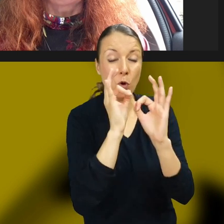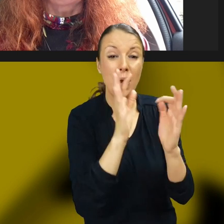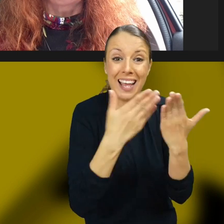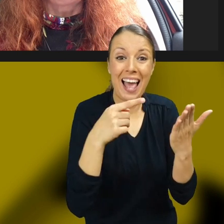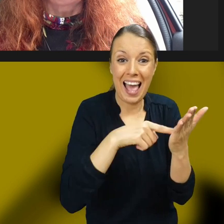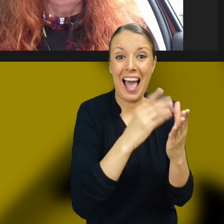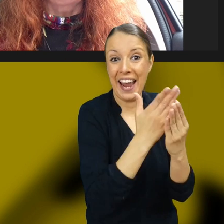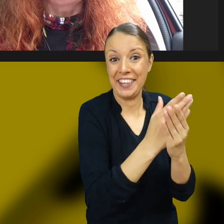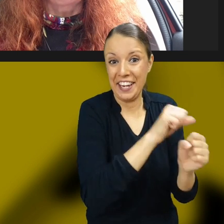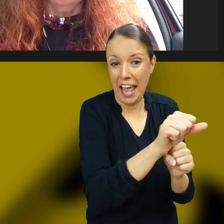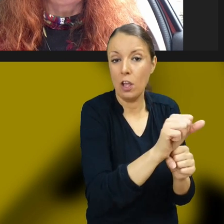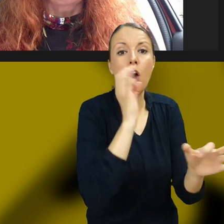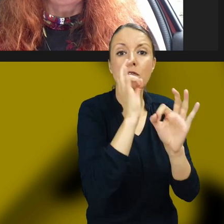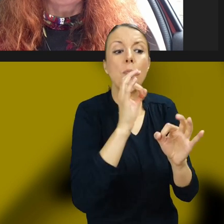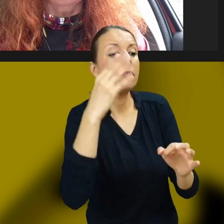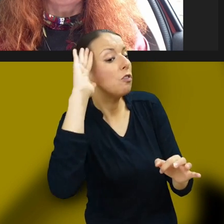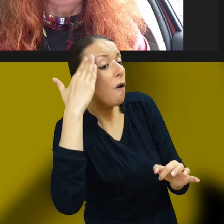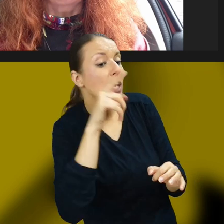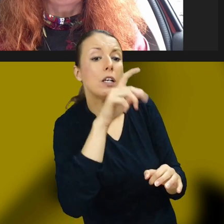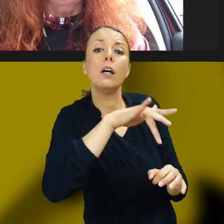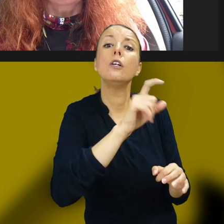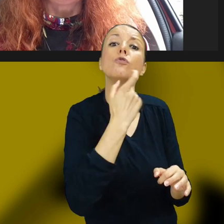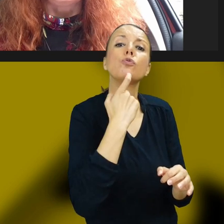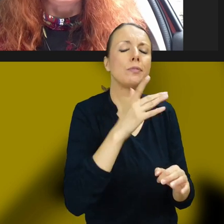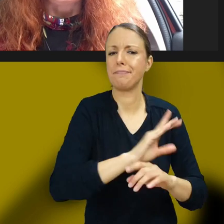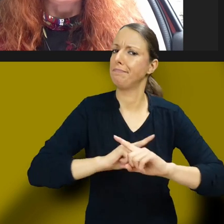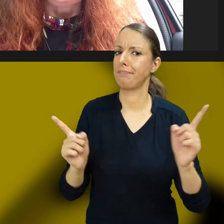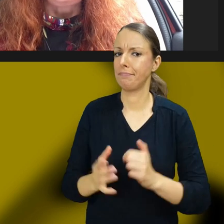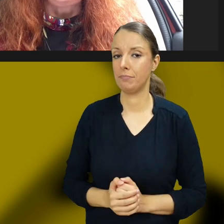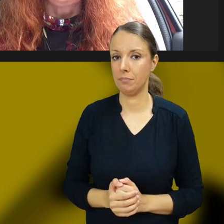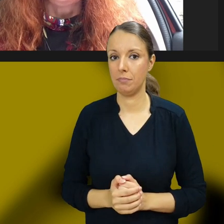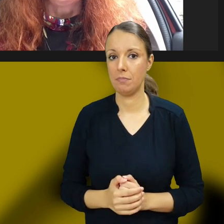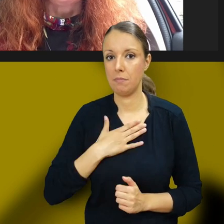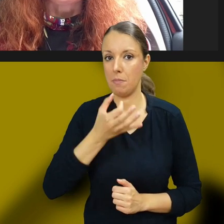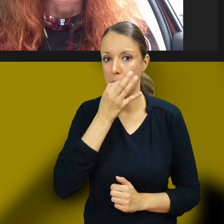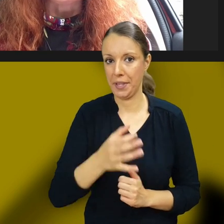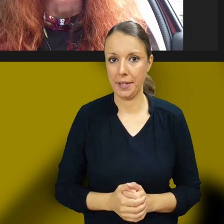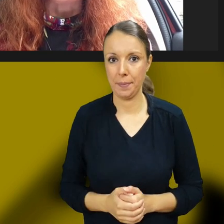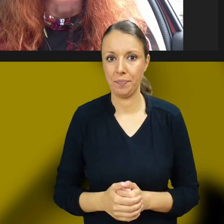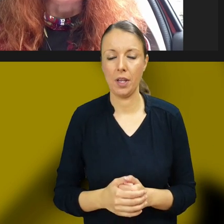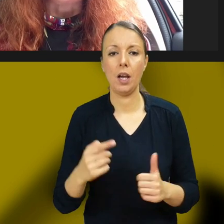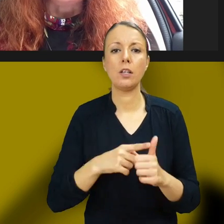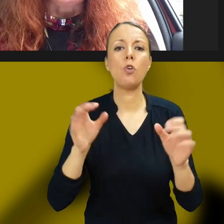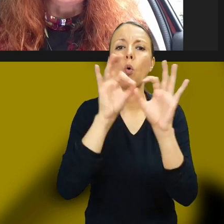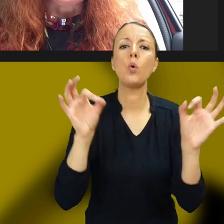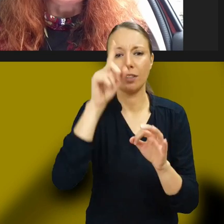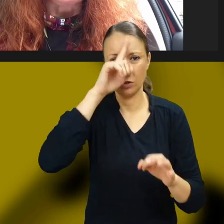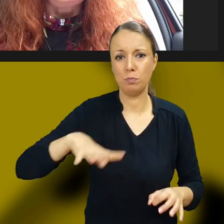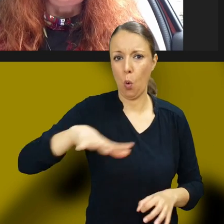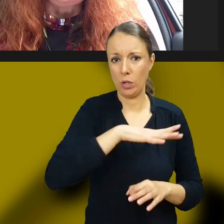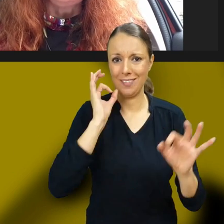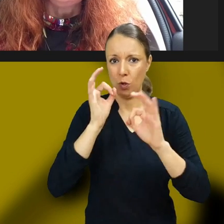pytania. Czy z punktu widzenia szczególnej roli prasy i środków społecznego przekazu nie powinniśmy na gruncie